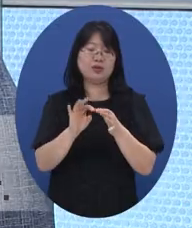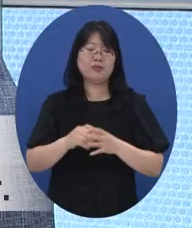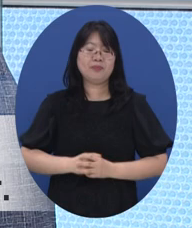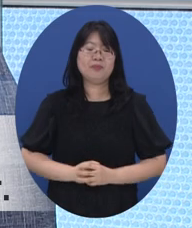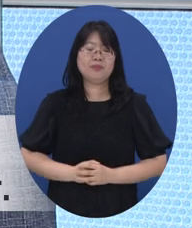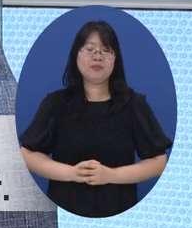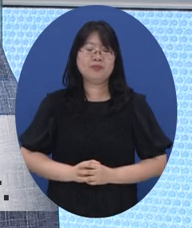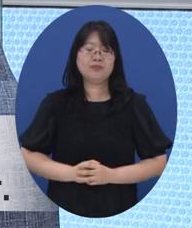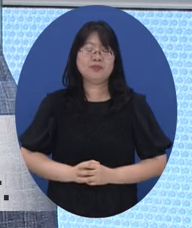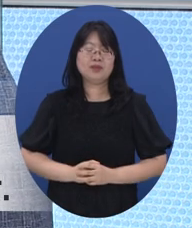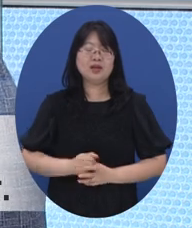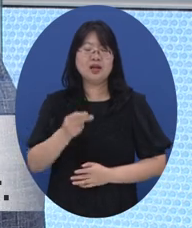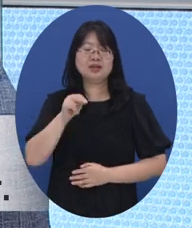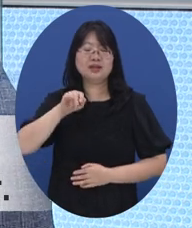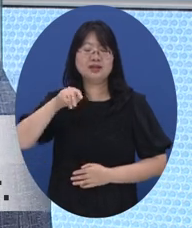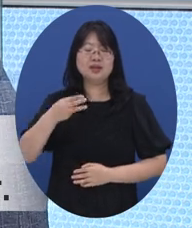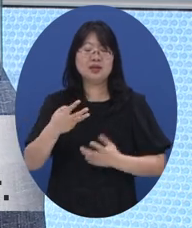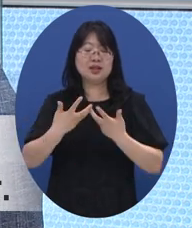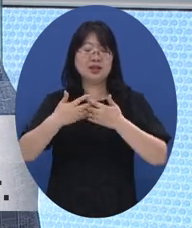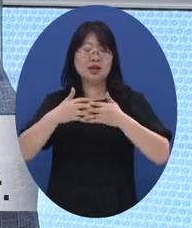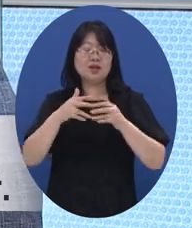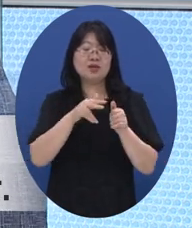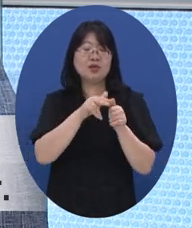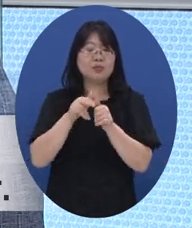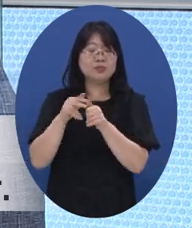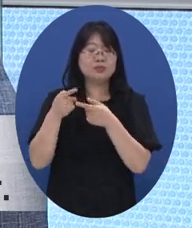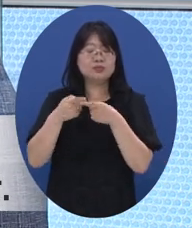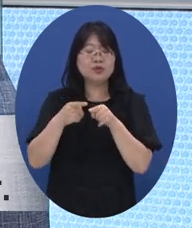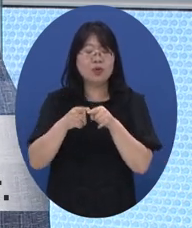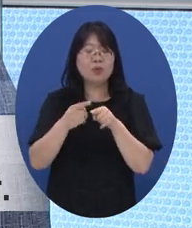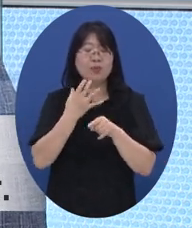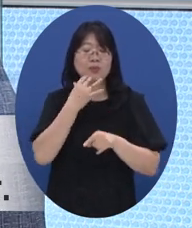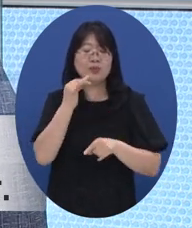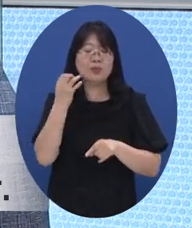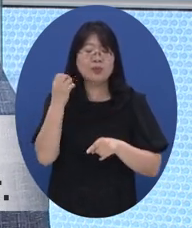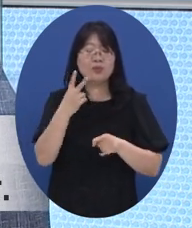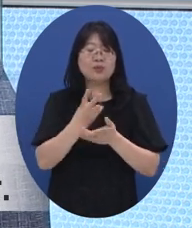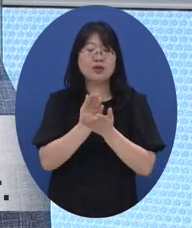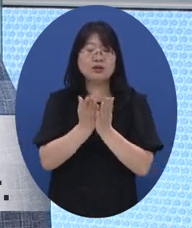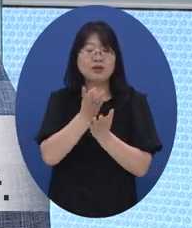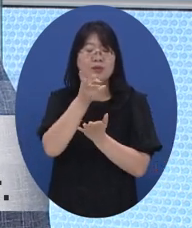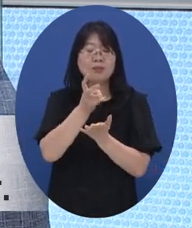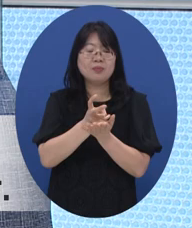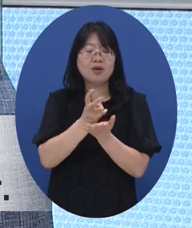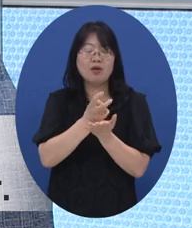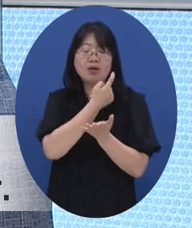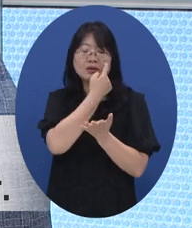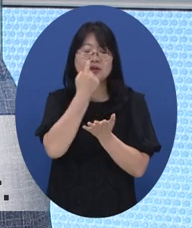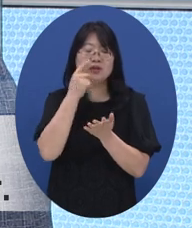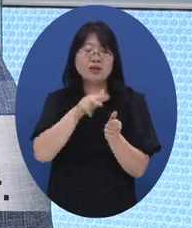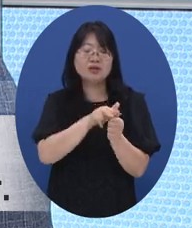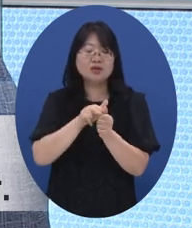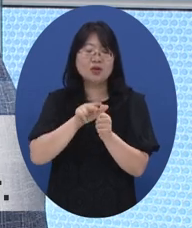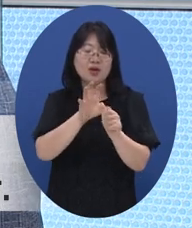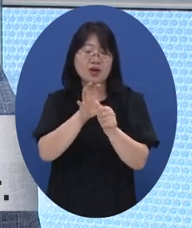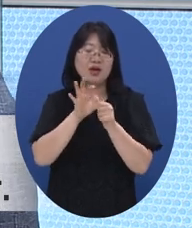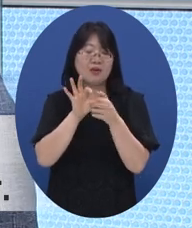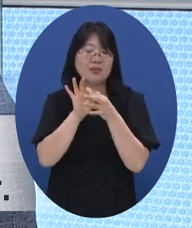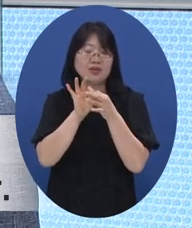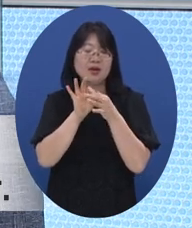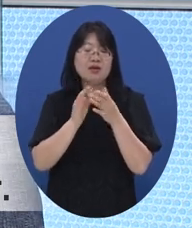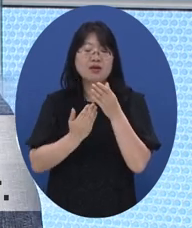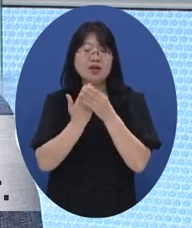통해서 어 비터 기기의 정보분석 물론 각종 또 법정